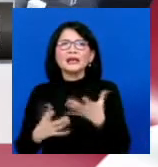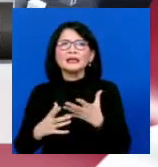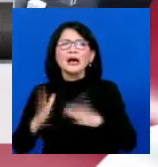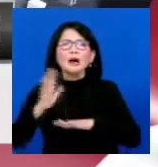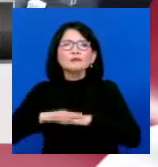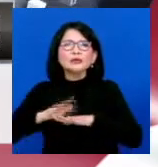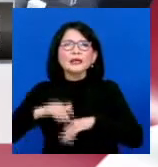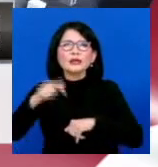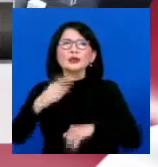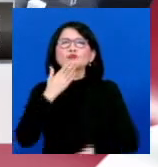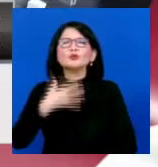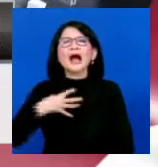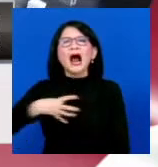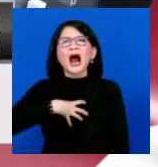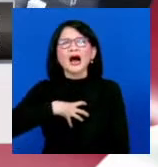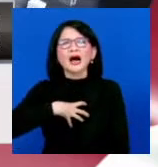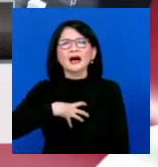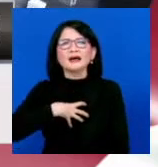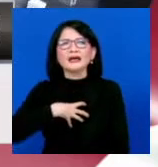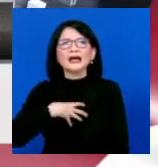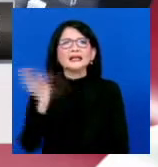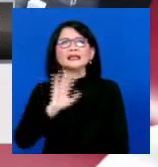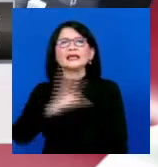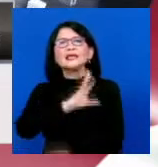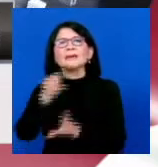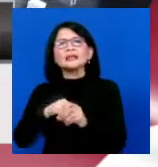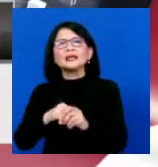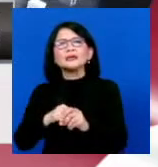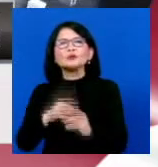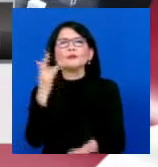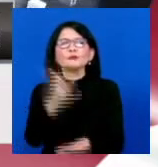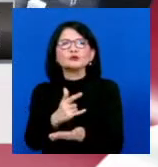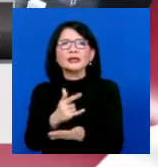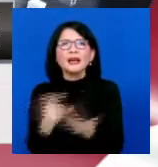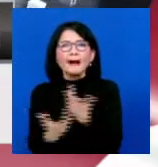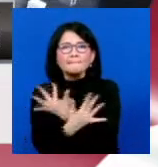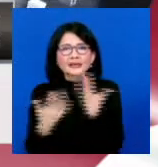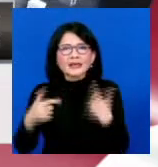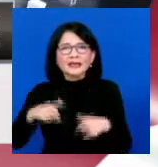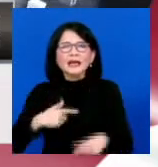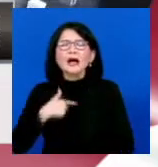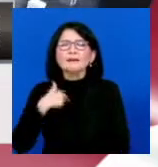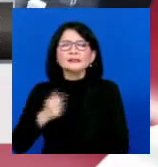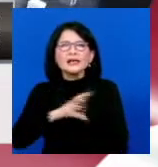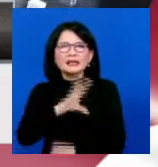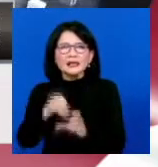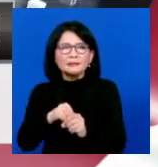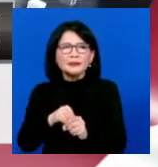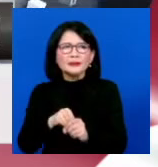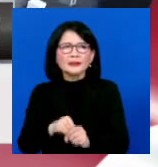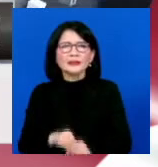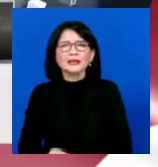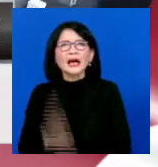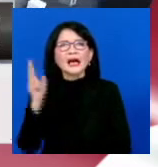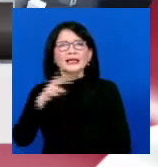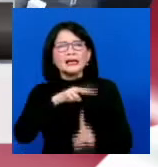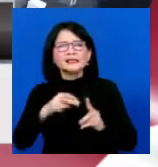pemagang hak ulayat ini harus dilibatkan dalam memutuskan sehingga masyarakat ini bisa terlibat baik dari sisi apa dari sisi